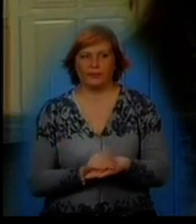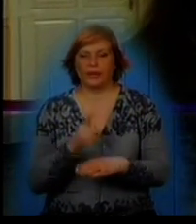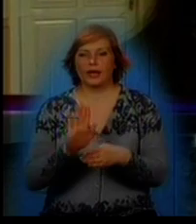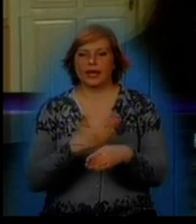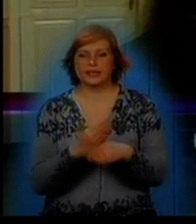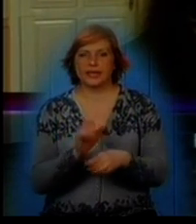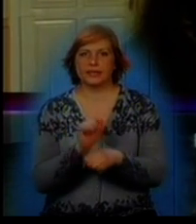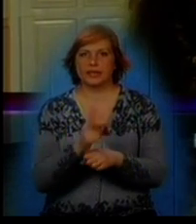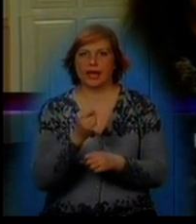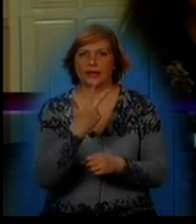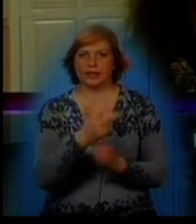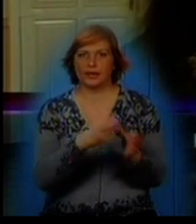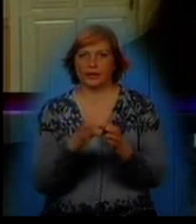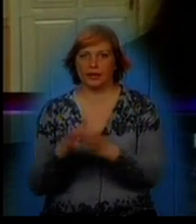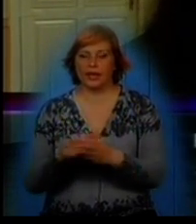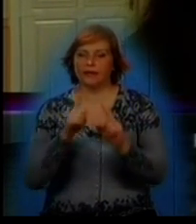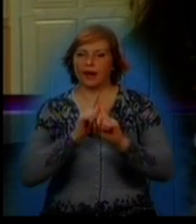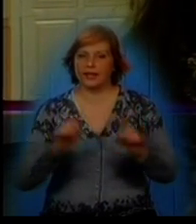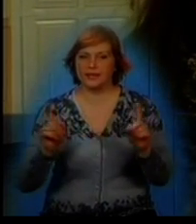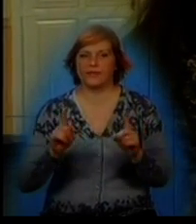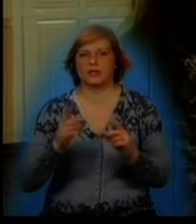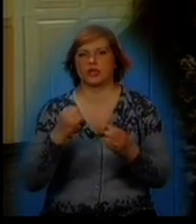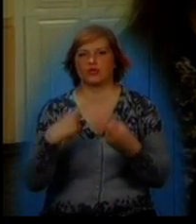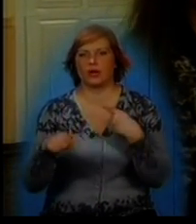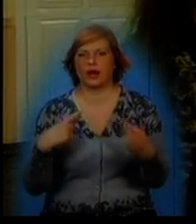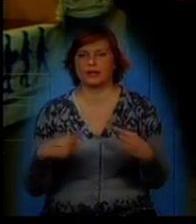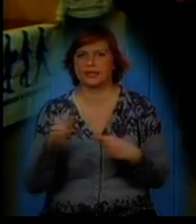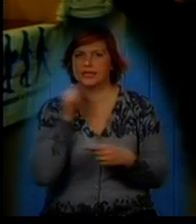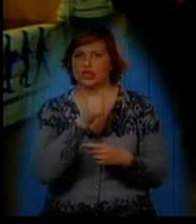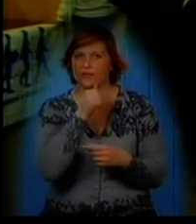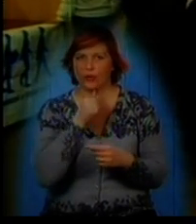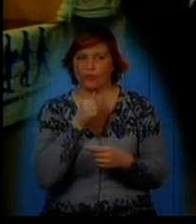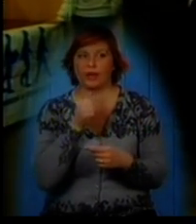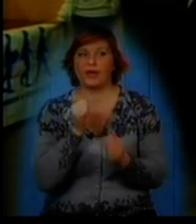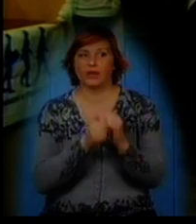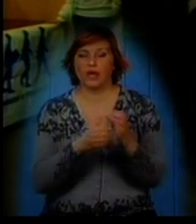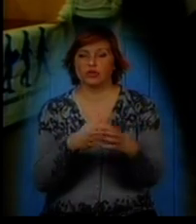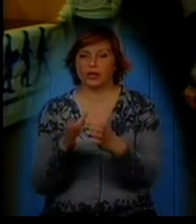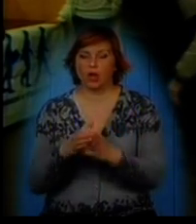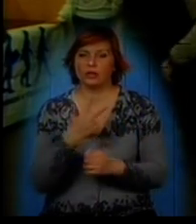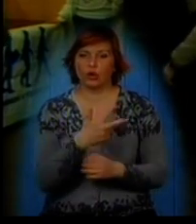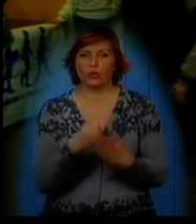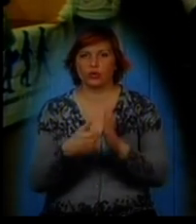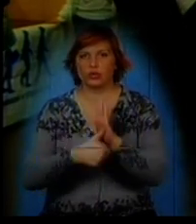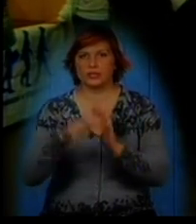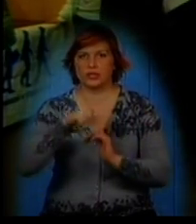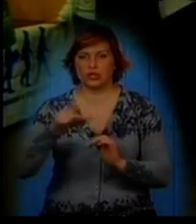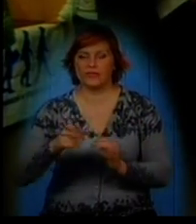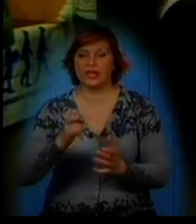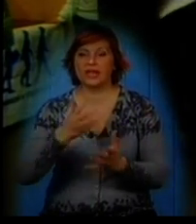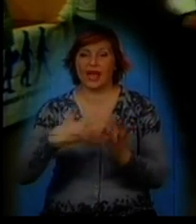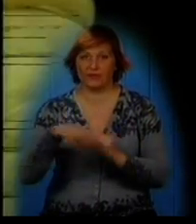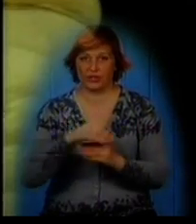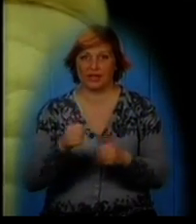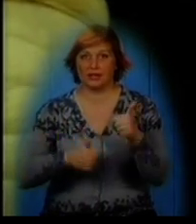блока. Начинается по креативности, также различные зашифровки. В каждой команде от 3 до 6 человек. На все про все 3